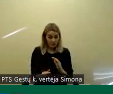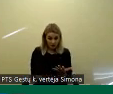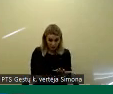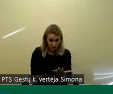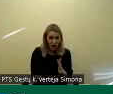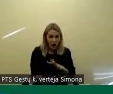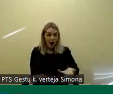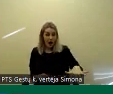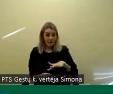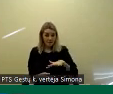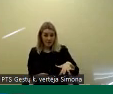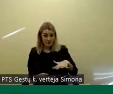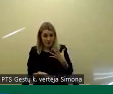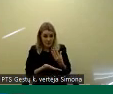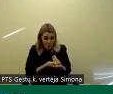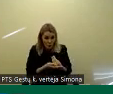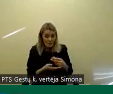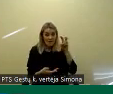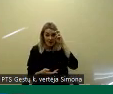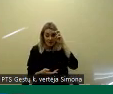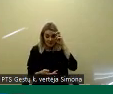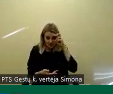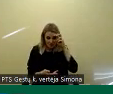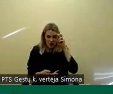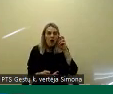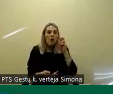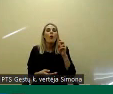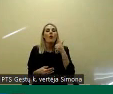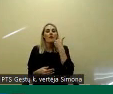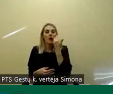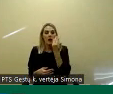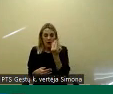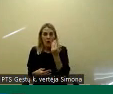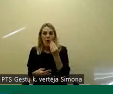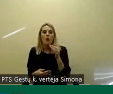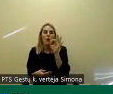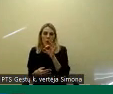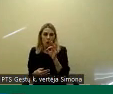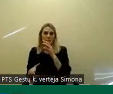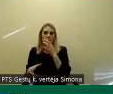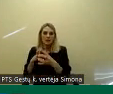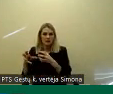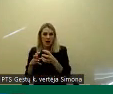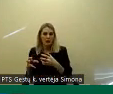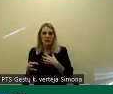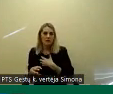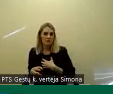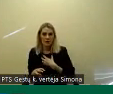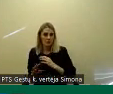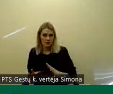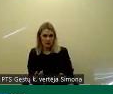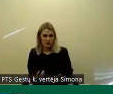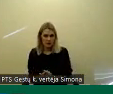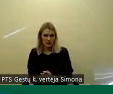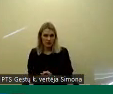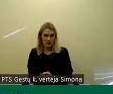aplinkoje, kas aktualu valstybei ir kas aktualu pasaulyje. Kartais atrodo, kad pasaulis kažkur